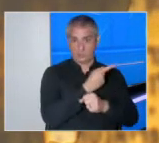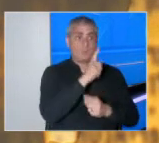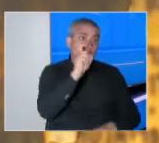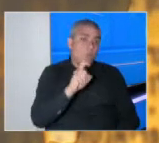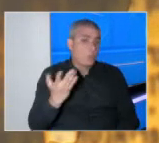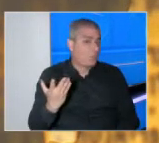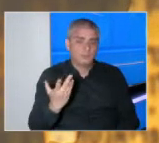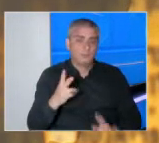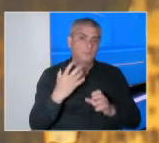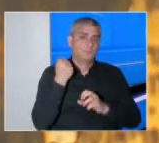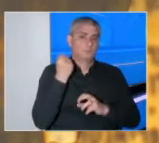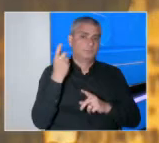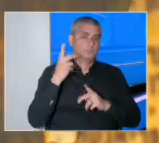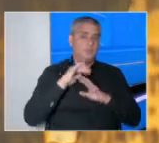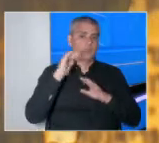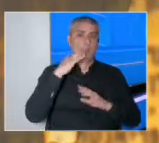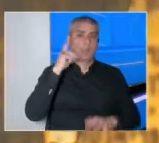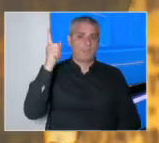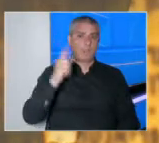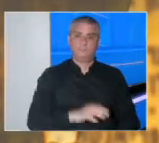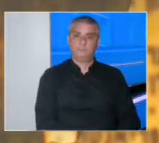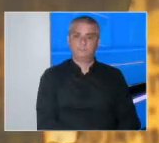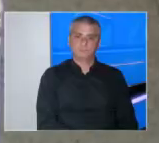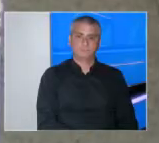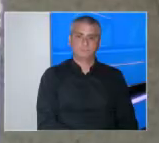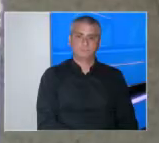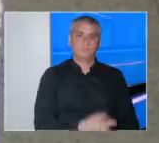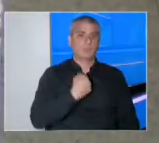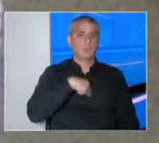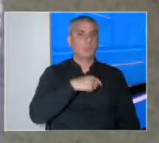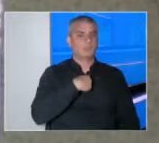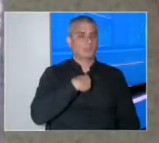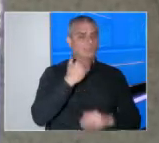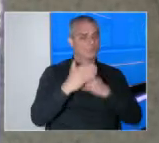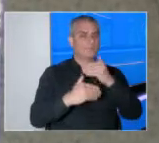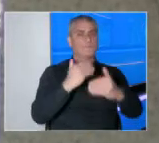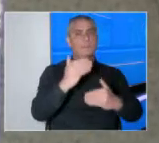וככל הנראה מוחזקת ברמלה. הנה הדברים. אנחנו